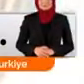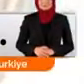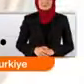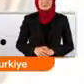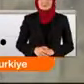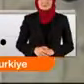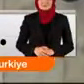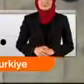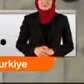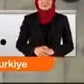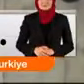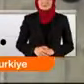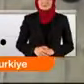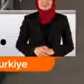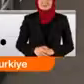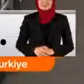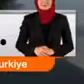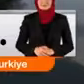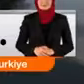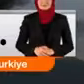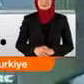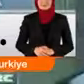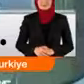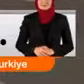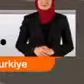kalsın atmamalı sürat felaket